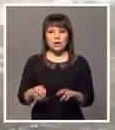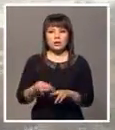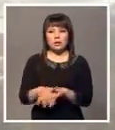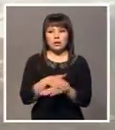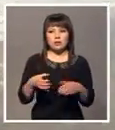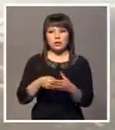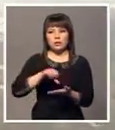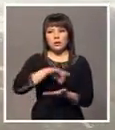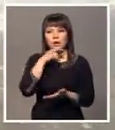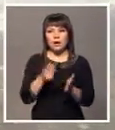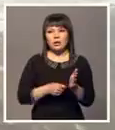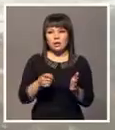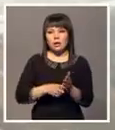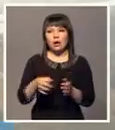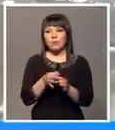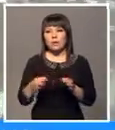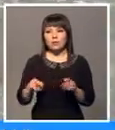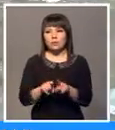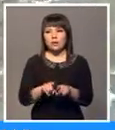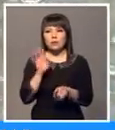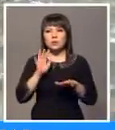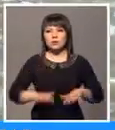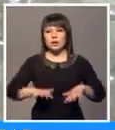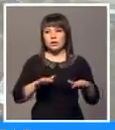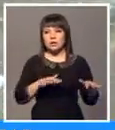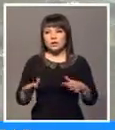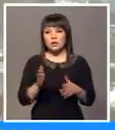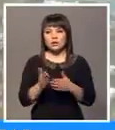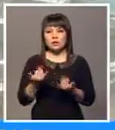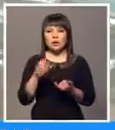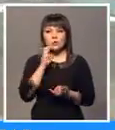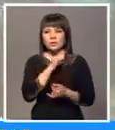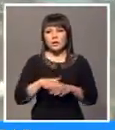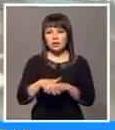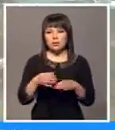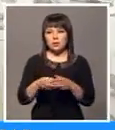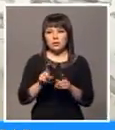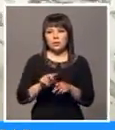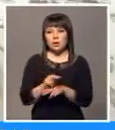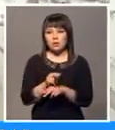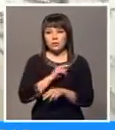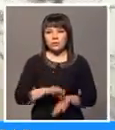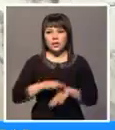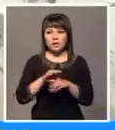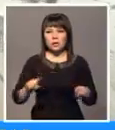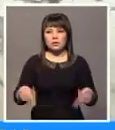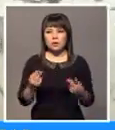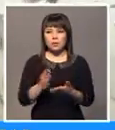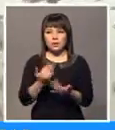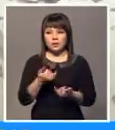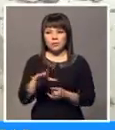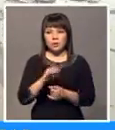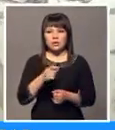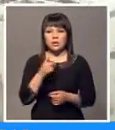ең көп зардап шеккен Қарағанды және Ақмола облысы. Солтүстік пен Шығыс Қазақстан облыстарында жолдарды қалпына келтіру жұмысы жүріп жатыр. Қызыл